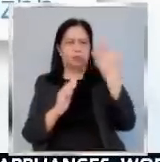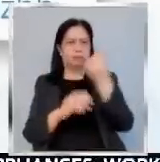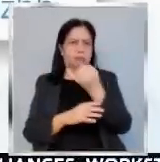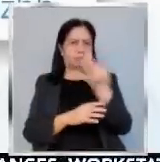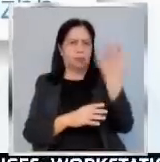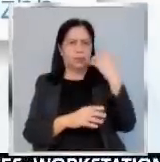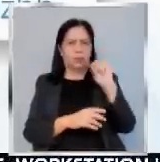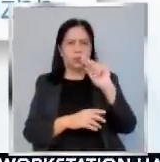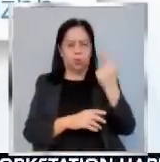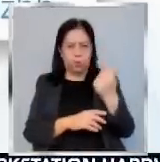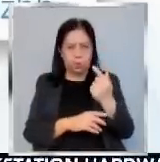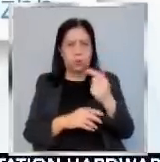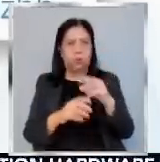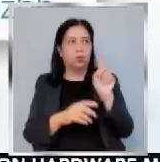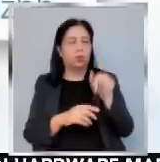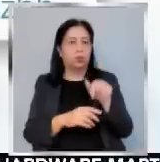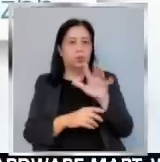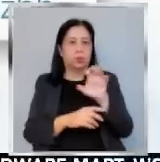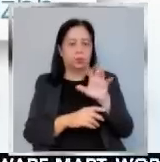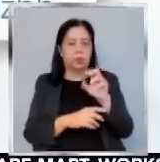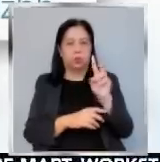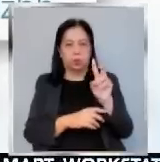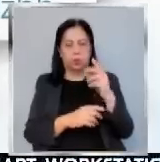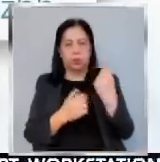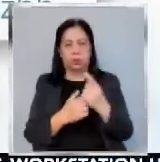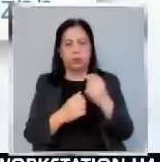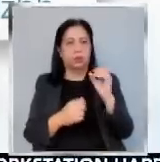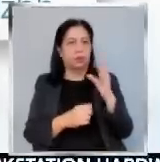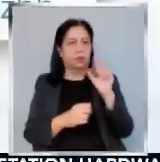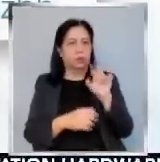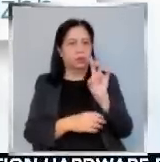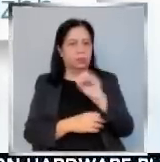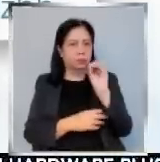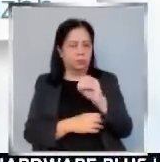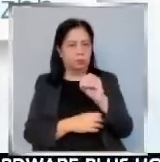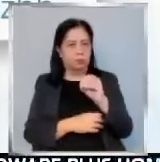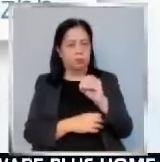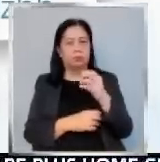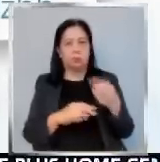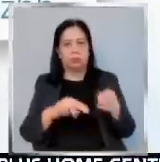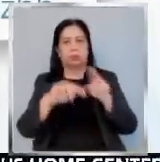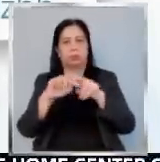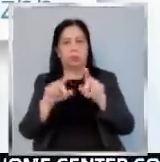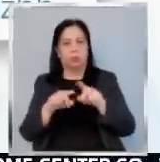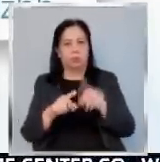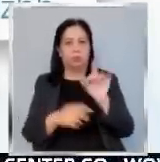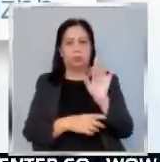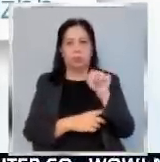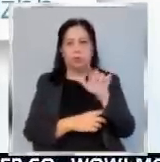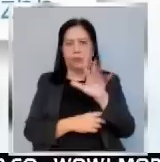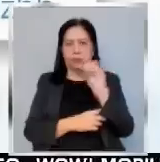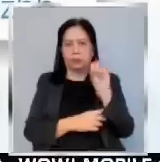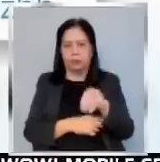Agosto na nasa 1,502. Mula 15.7% naman, umakyat din daw sa 18.5%